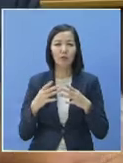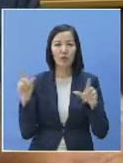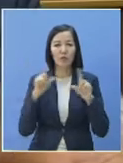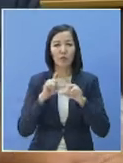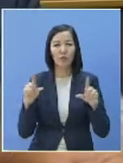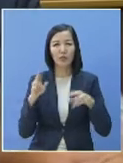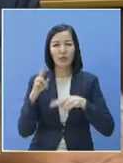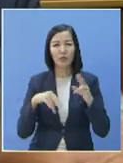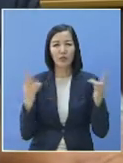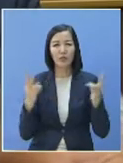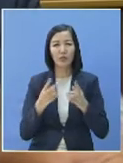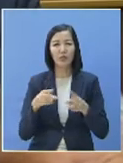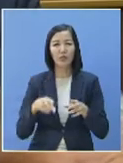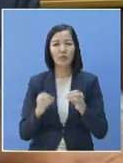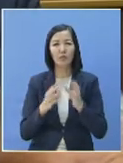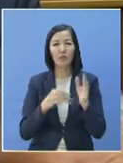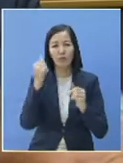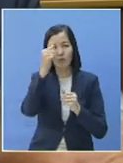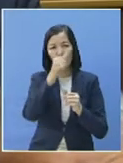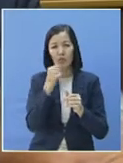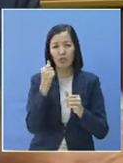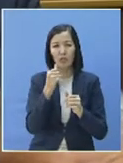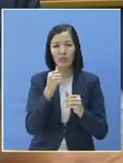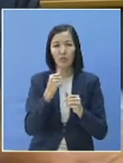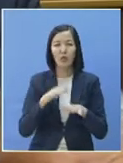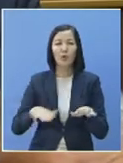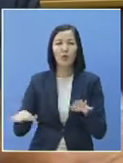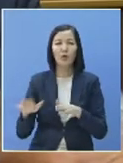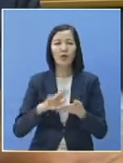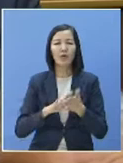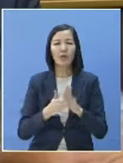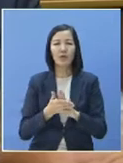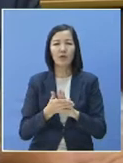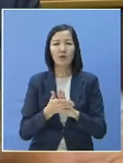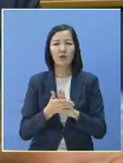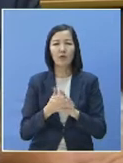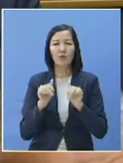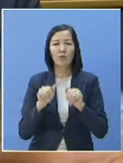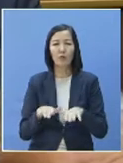салу. 2019 жылы мына өңірлермен келісе отырып,